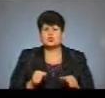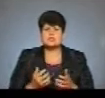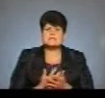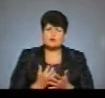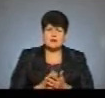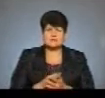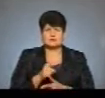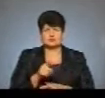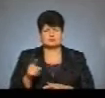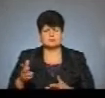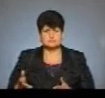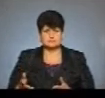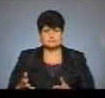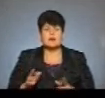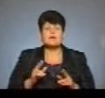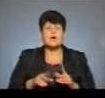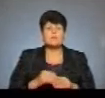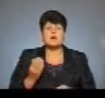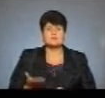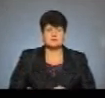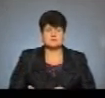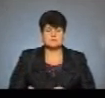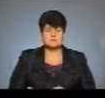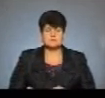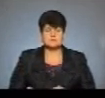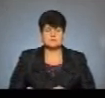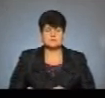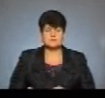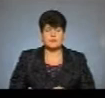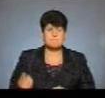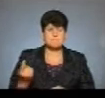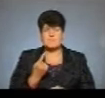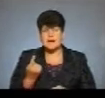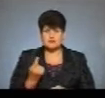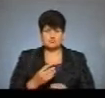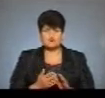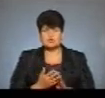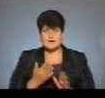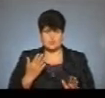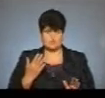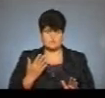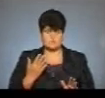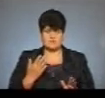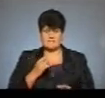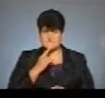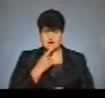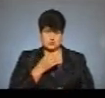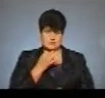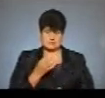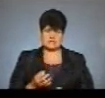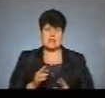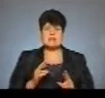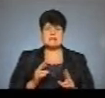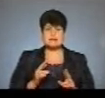іншою професією. Як обирати? В першу чергу, важко сказати,